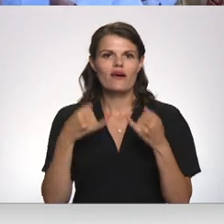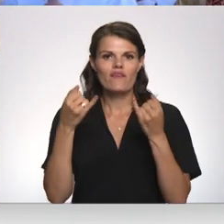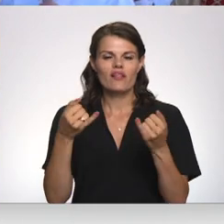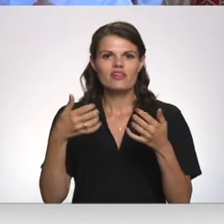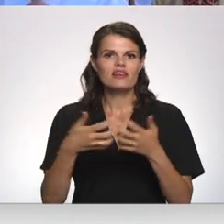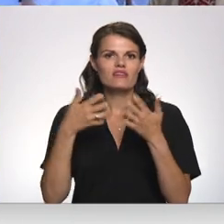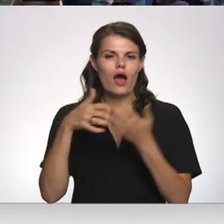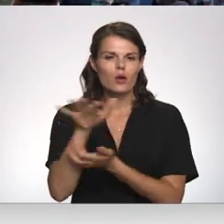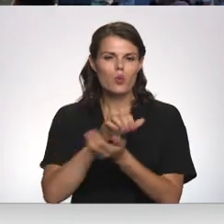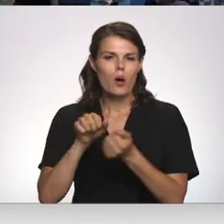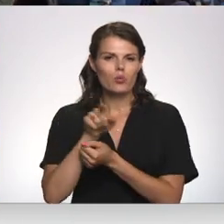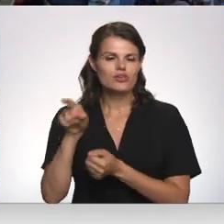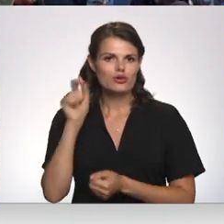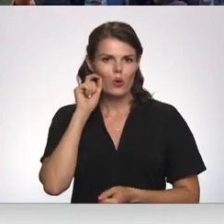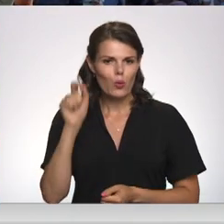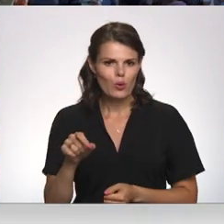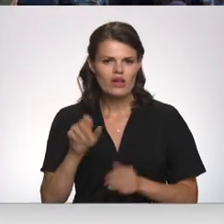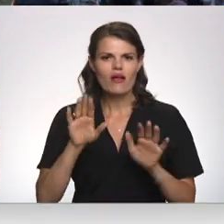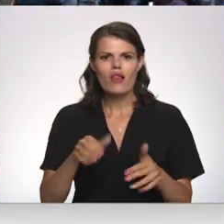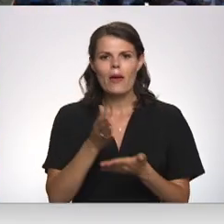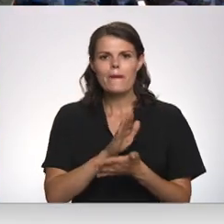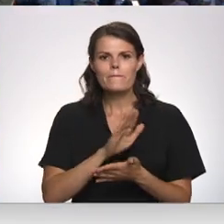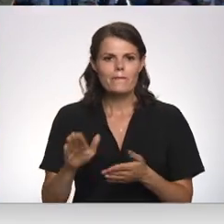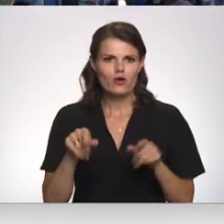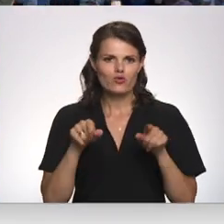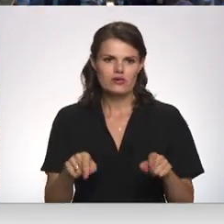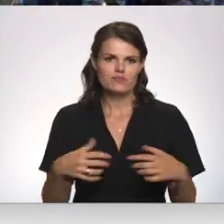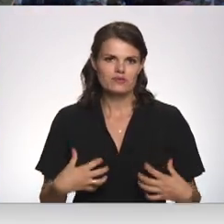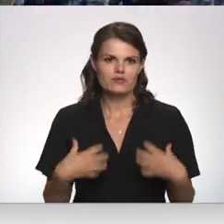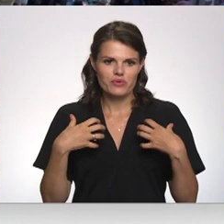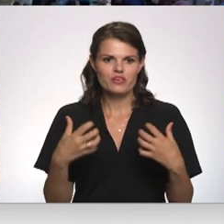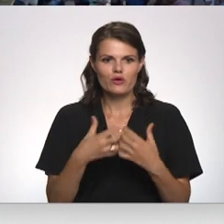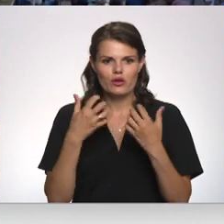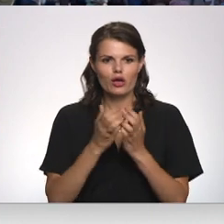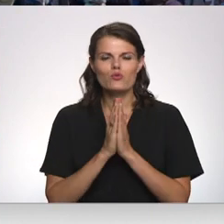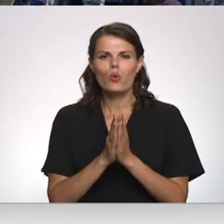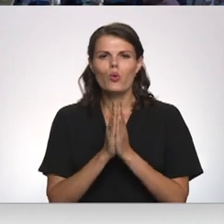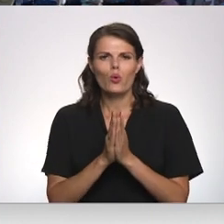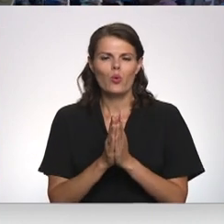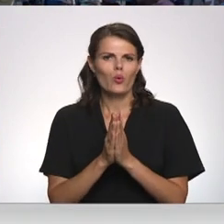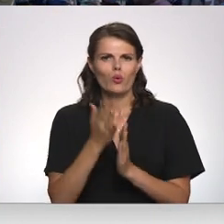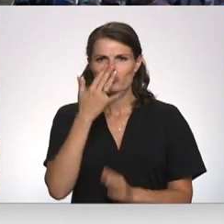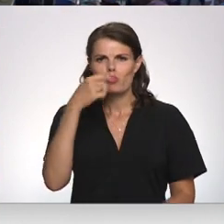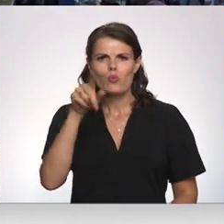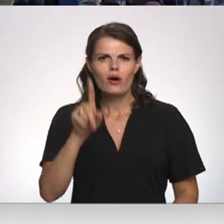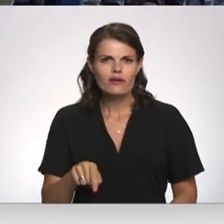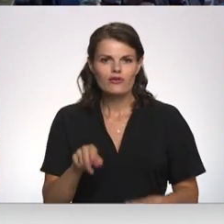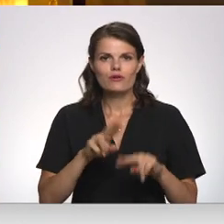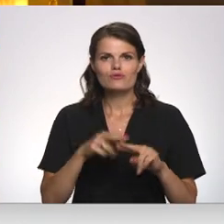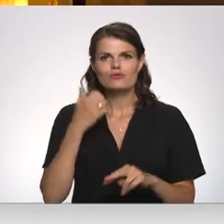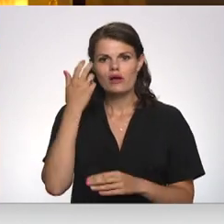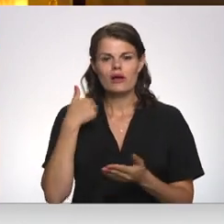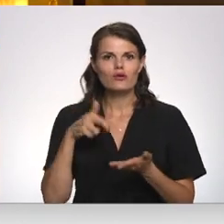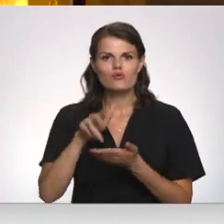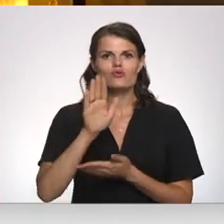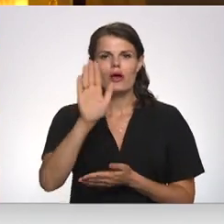nopostītajai Ukrainai. Lai beigtos šis drausmīgais karš, tas ir lūgums numur viens. Un tiešām, kad es uzgāju pie Dievmātes,